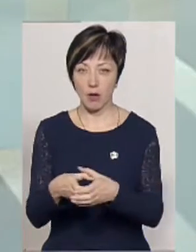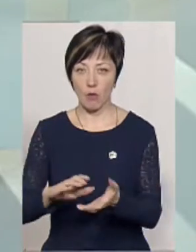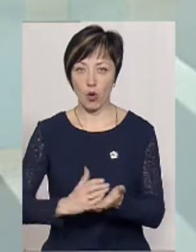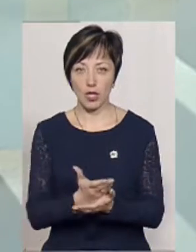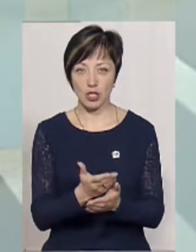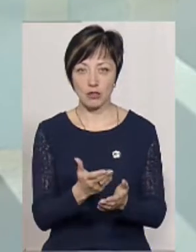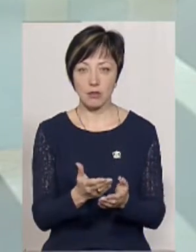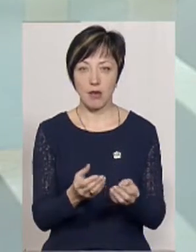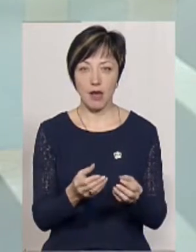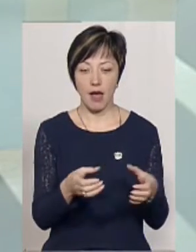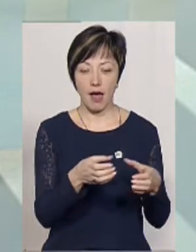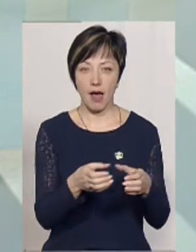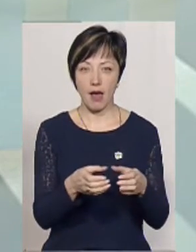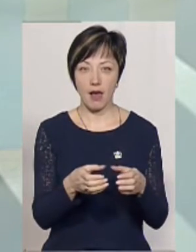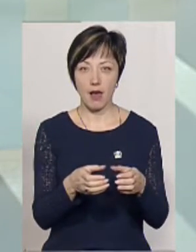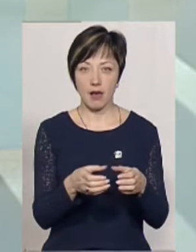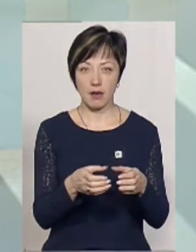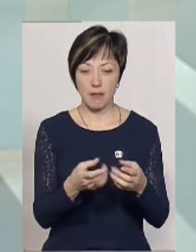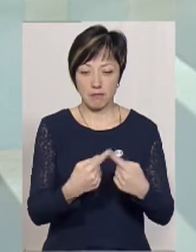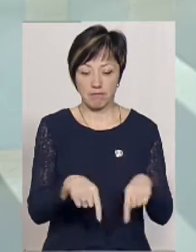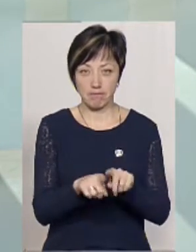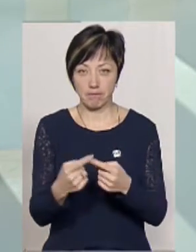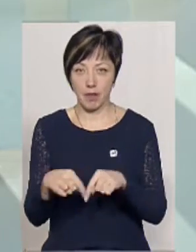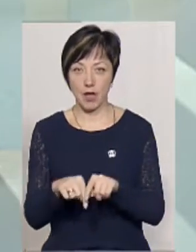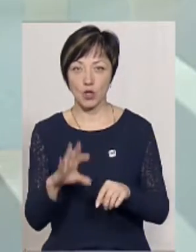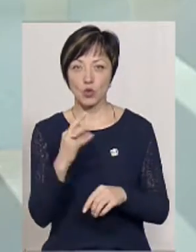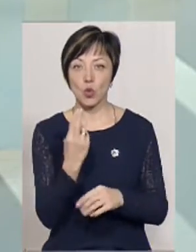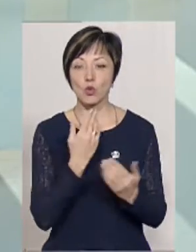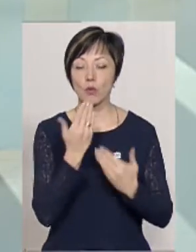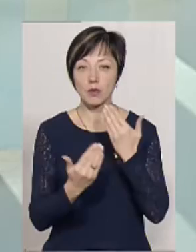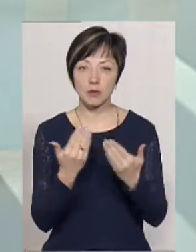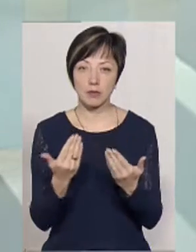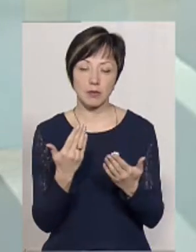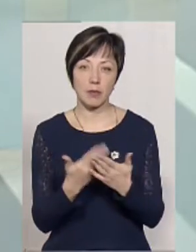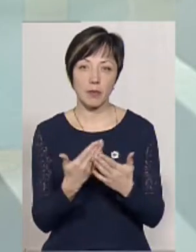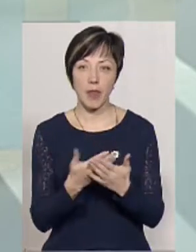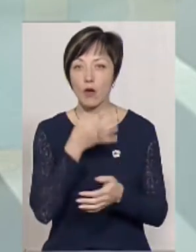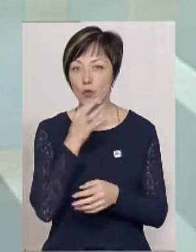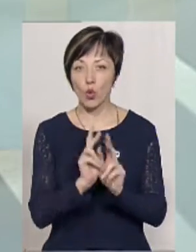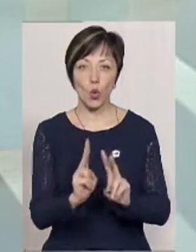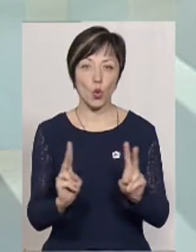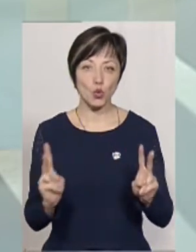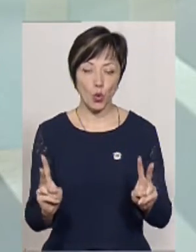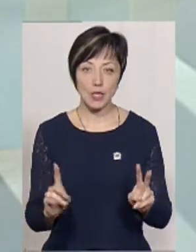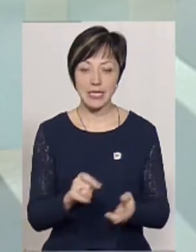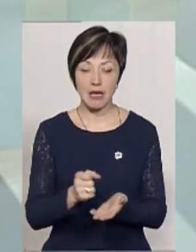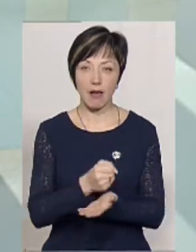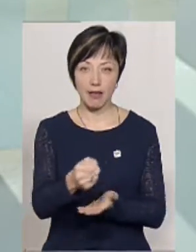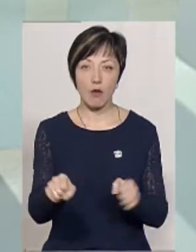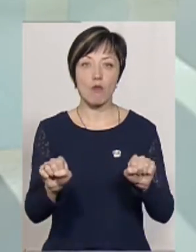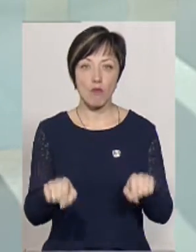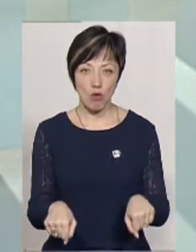локальними політичними елітами. І соціологія приблизно показує, що будь-хто з